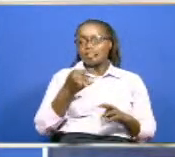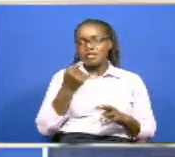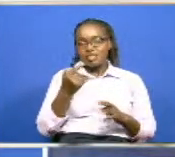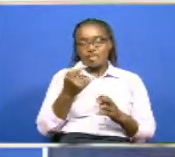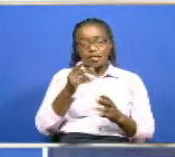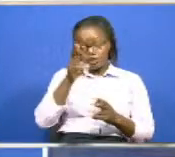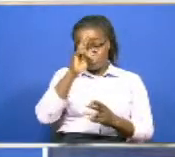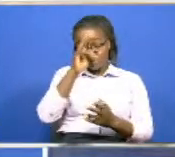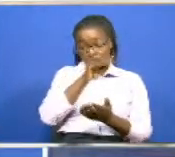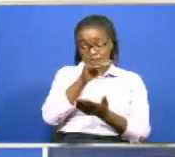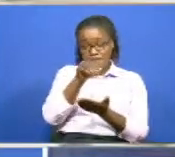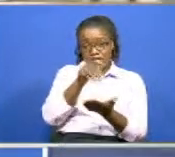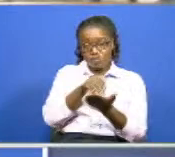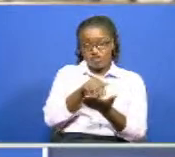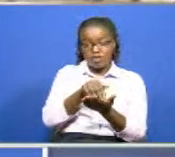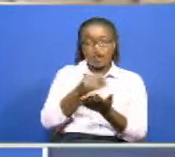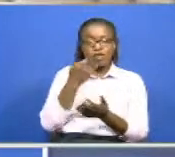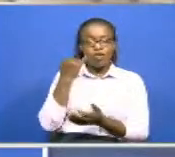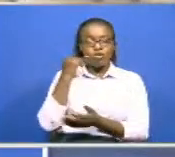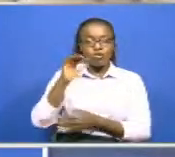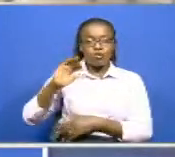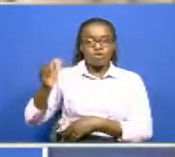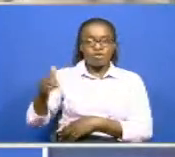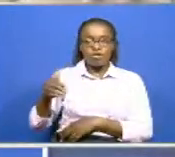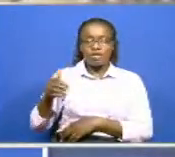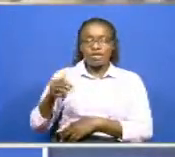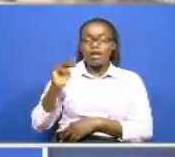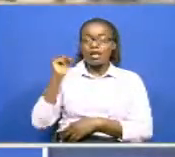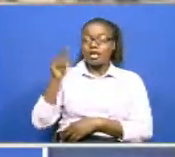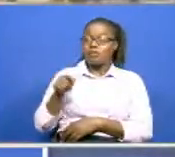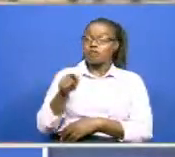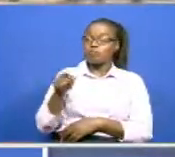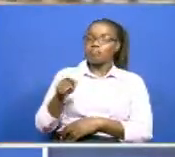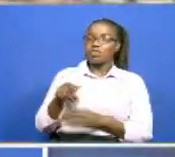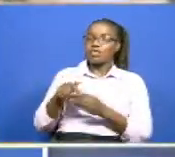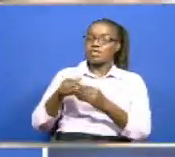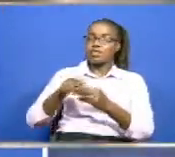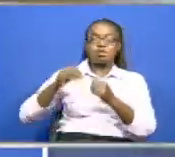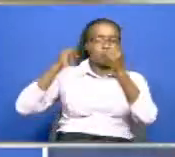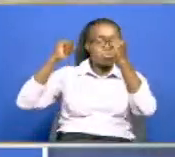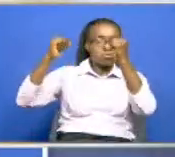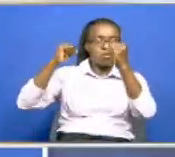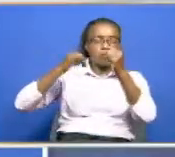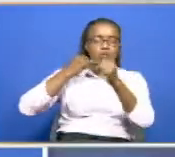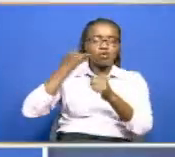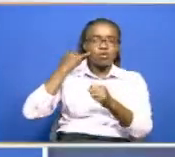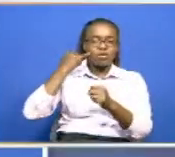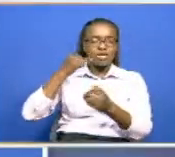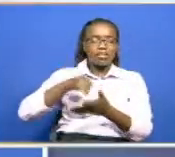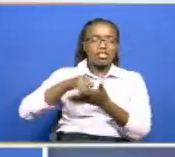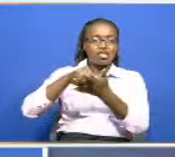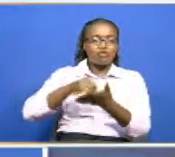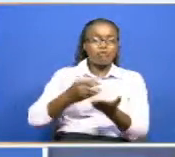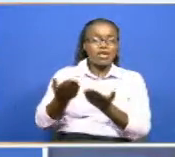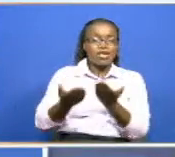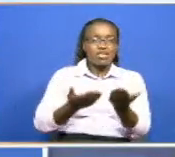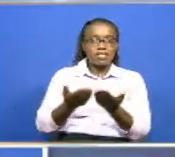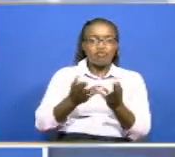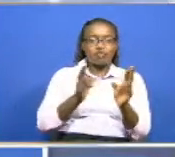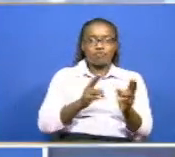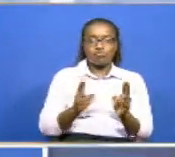cha Central mjini Nakuru. Yadaiwa mbunge huyo aliongoza maandamano mjini Nakuru na kutatiza huduma za